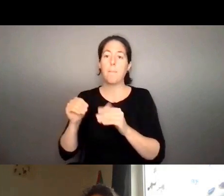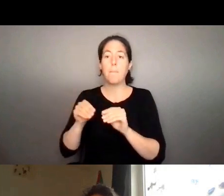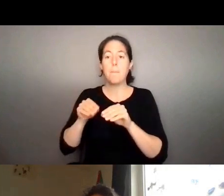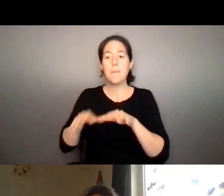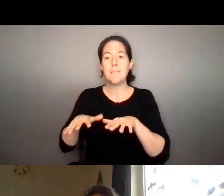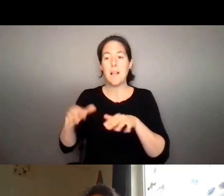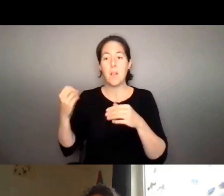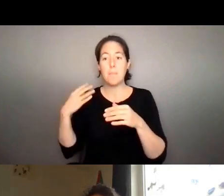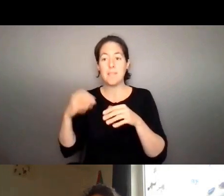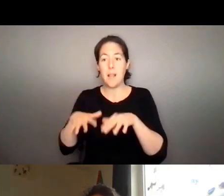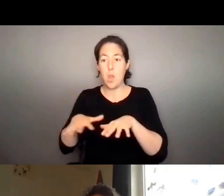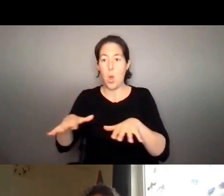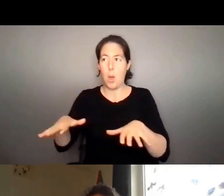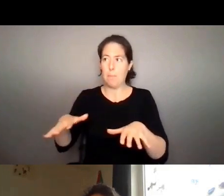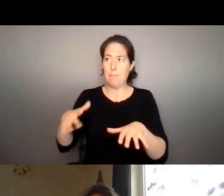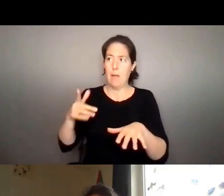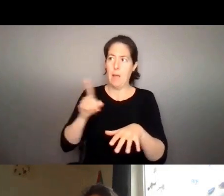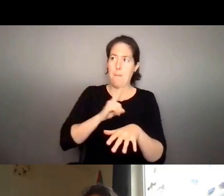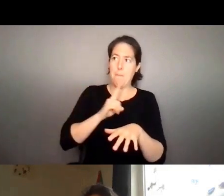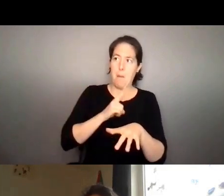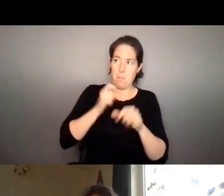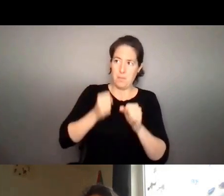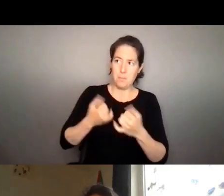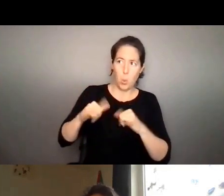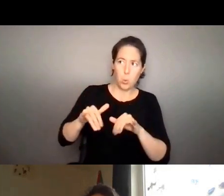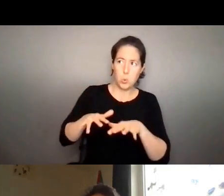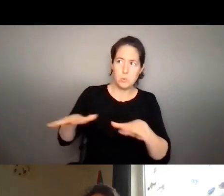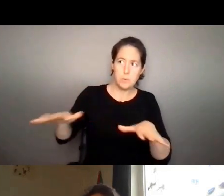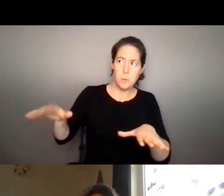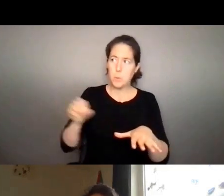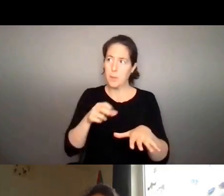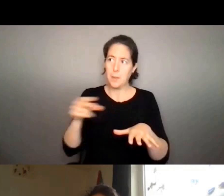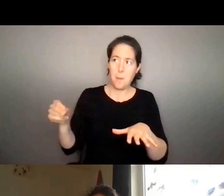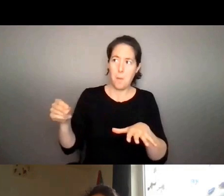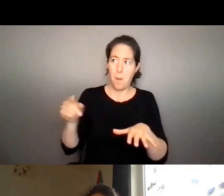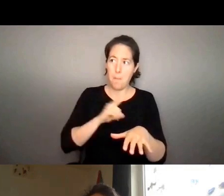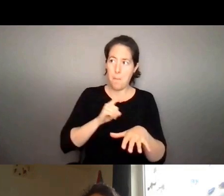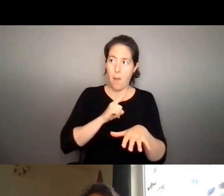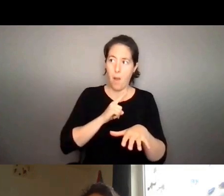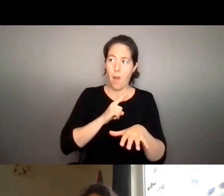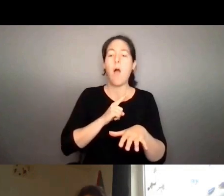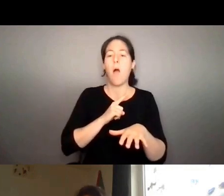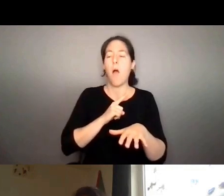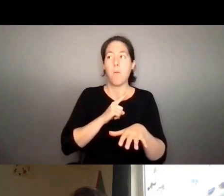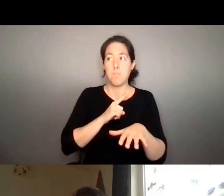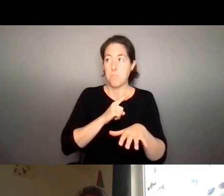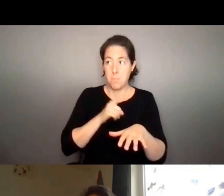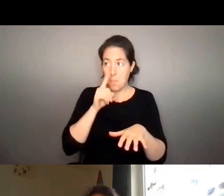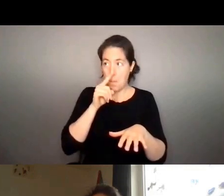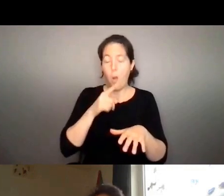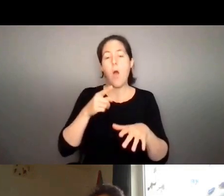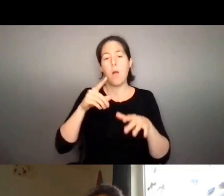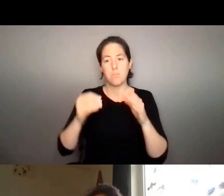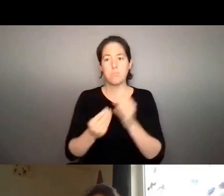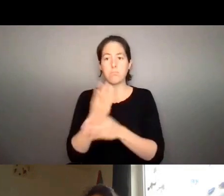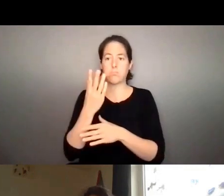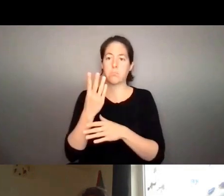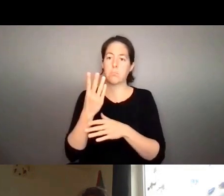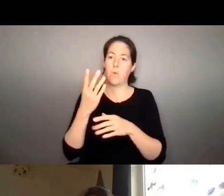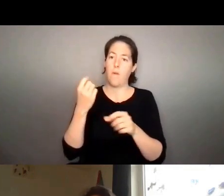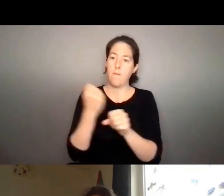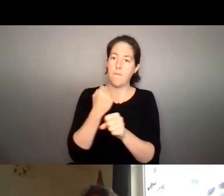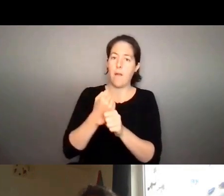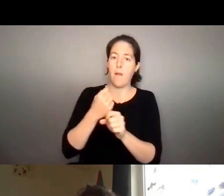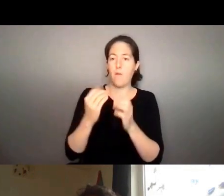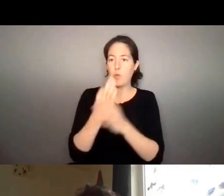craint pour sa capacité à pouvoir continuer son expansion. Puis à ce moment-là, il va entrer sur une stratégie de fructification pour produire des spores qui